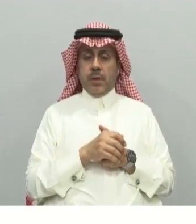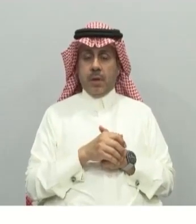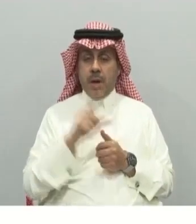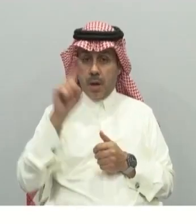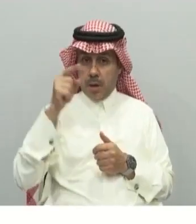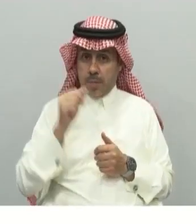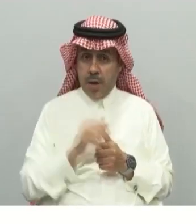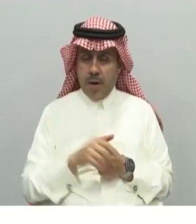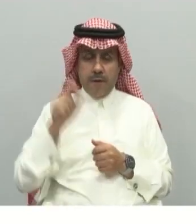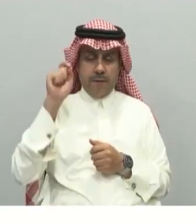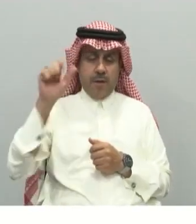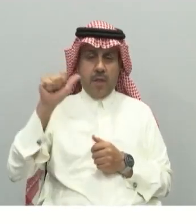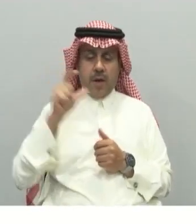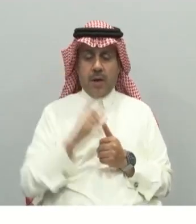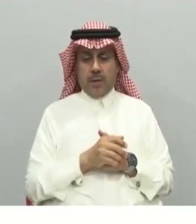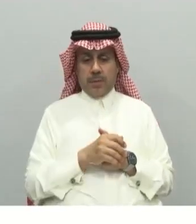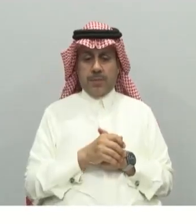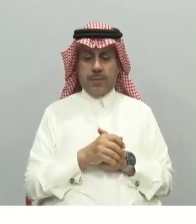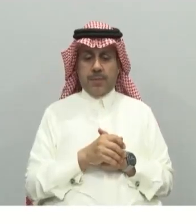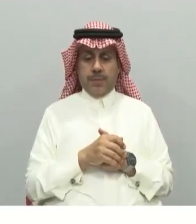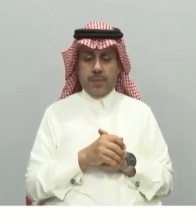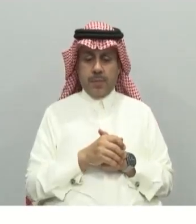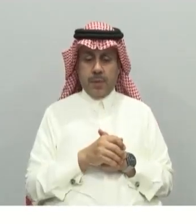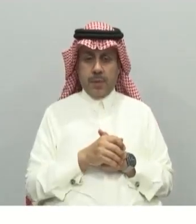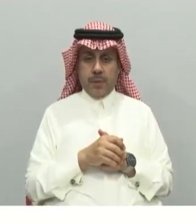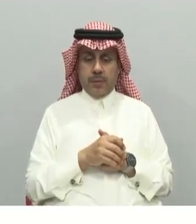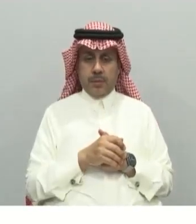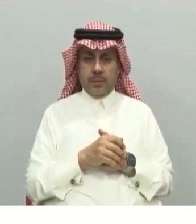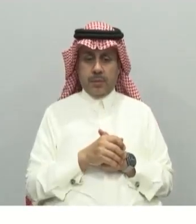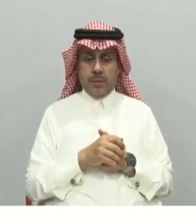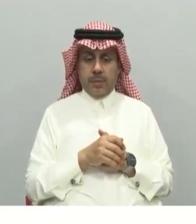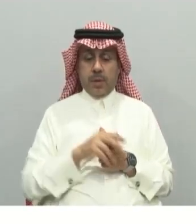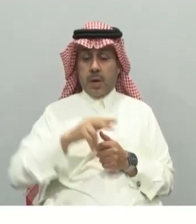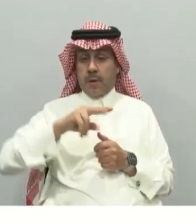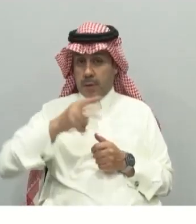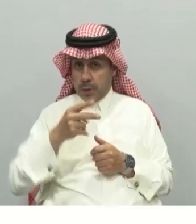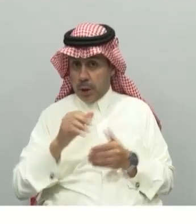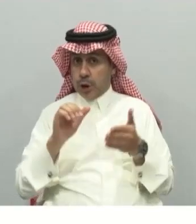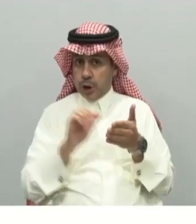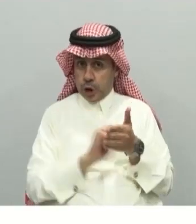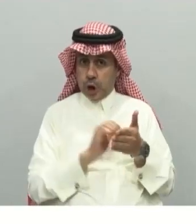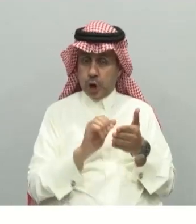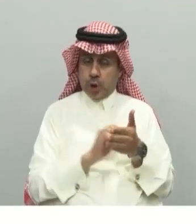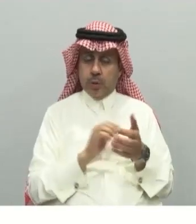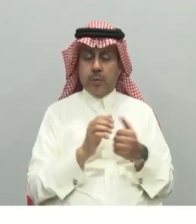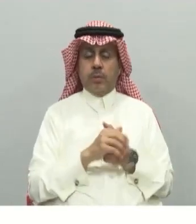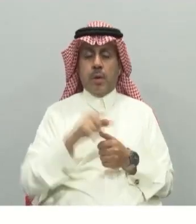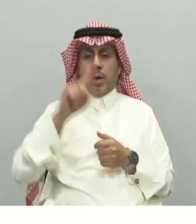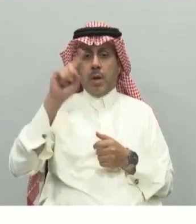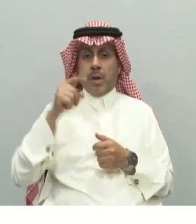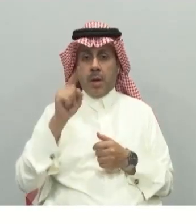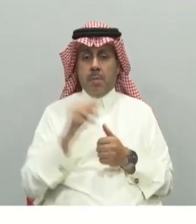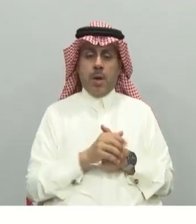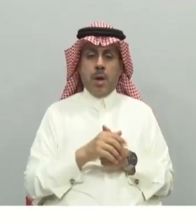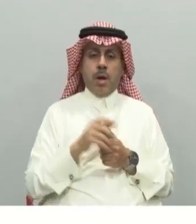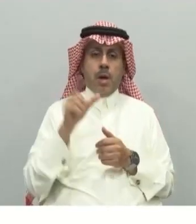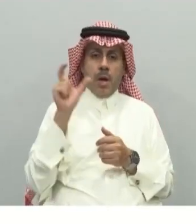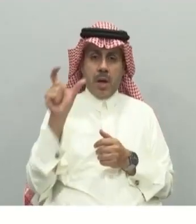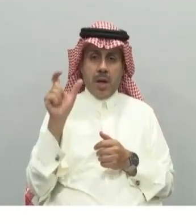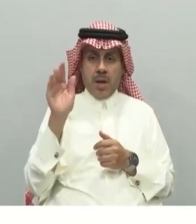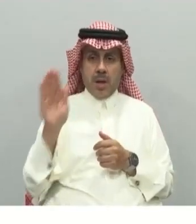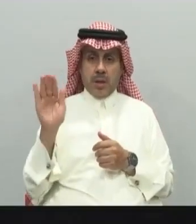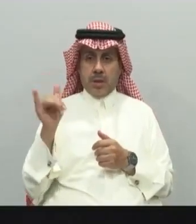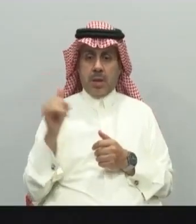هذا نوعا من انواع الربا وهو ربا الفضل وان اختل الشرط الثاني فهو من ربا النسيئه وان